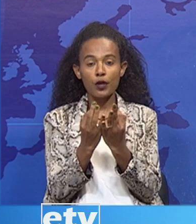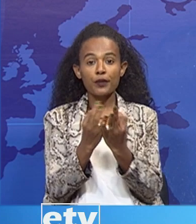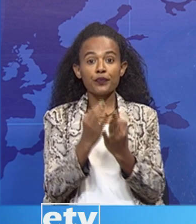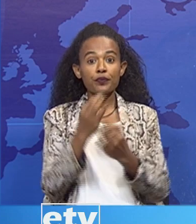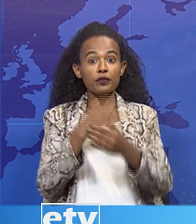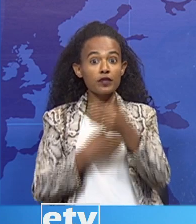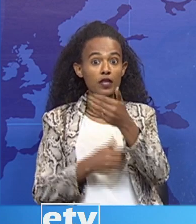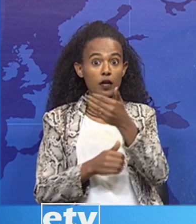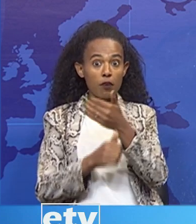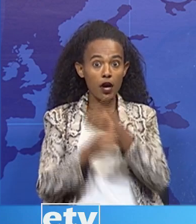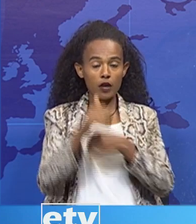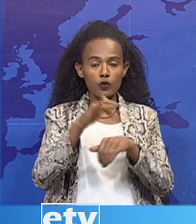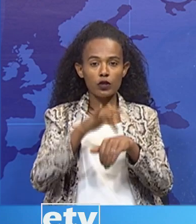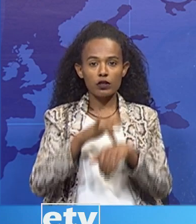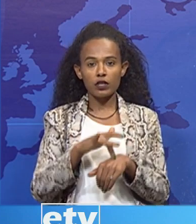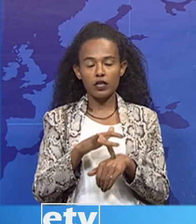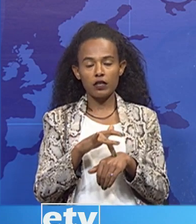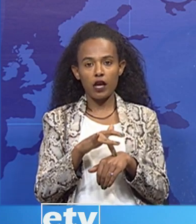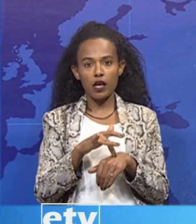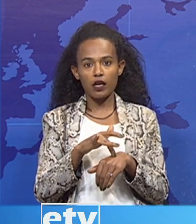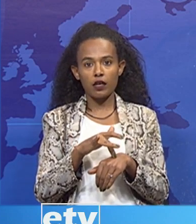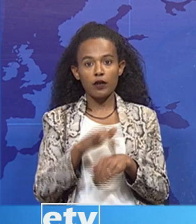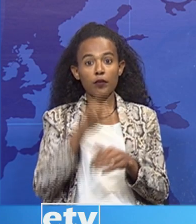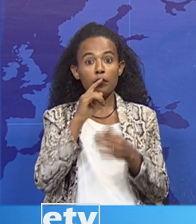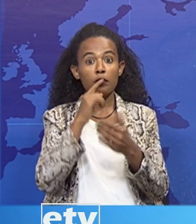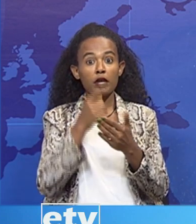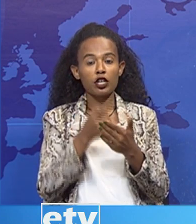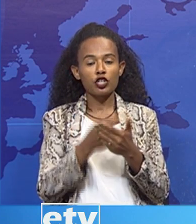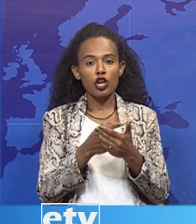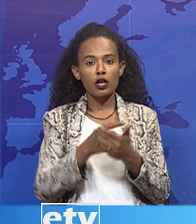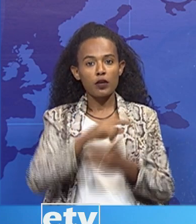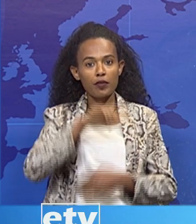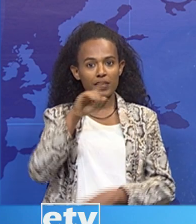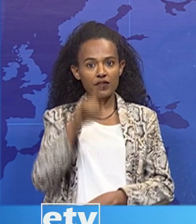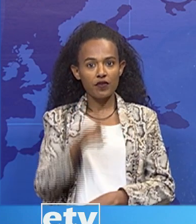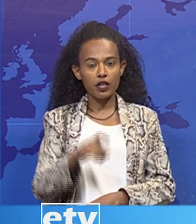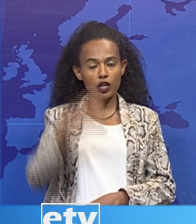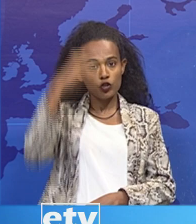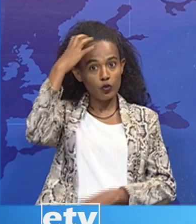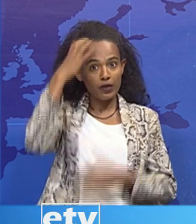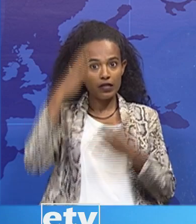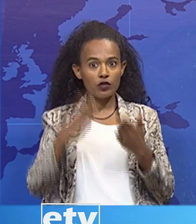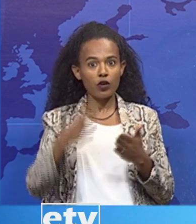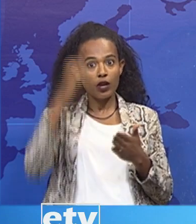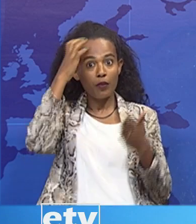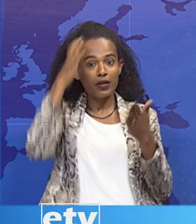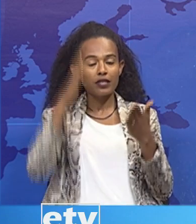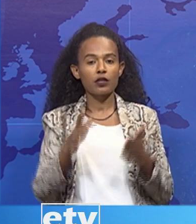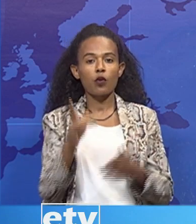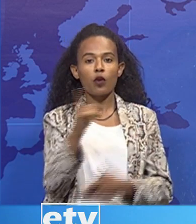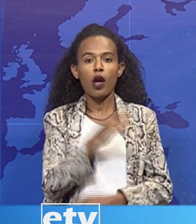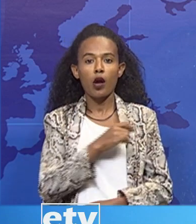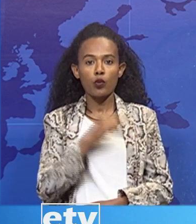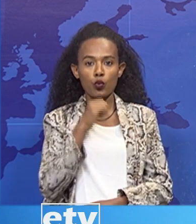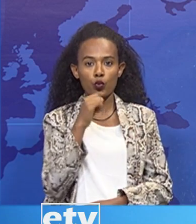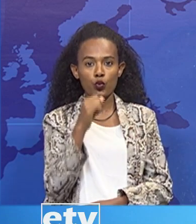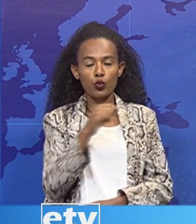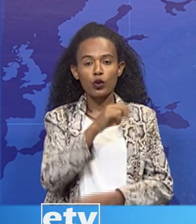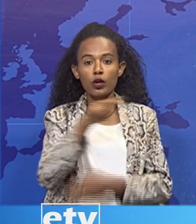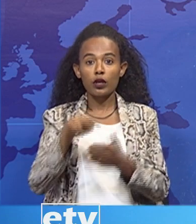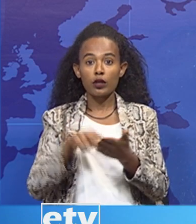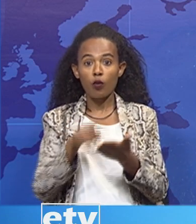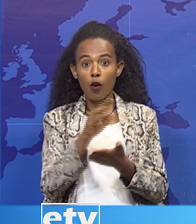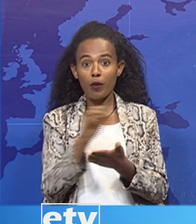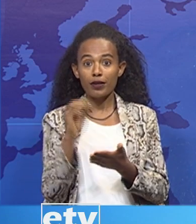በአካል ጉዳተኝነት ላይ መረጃ ለሚሹ መንግስታዊና መንግስታዊ ያልሆኑ